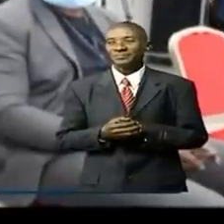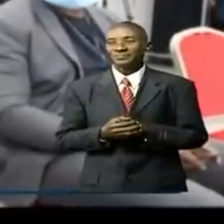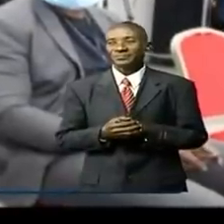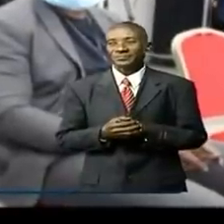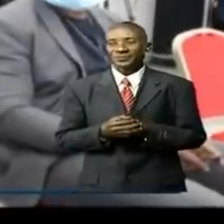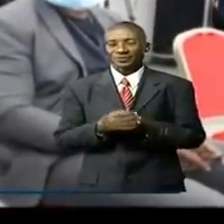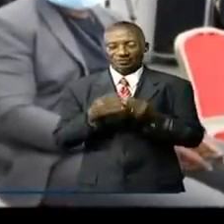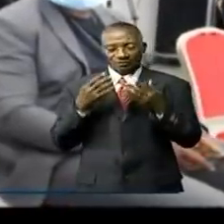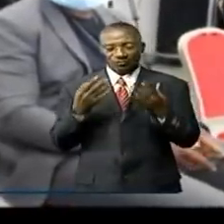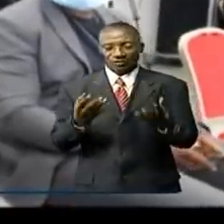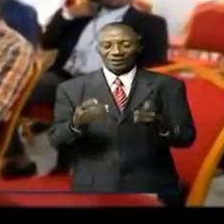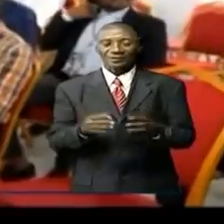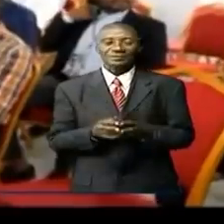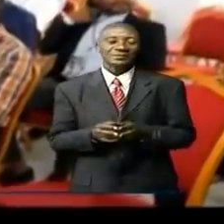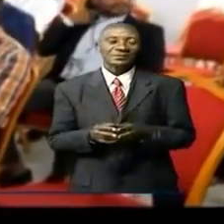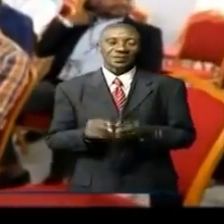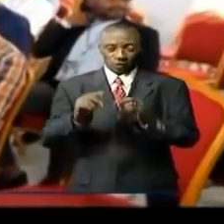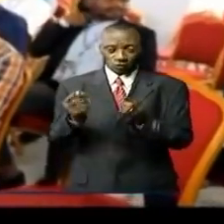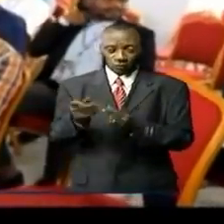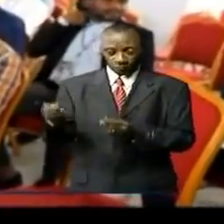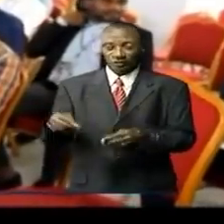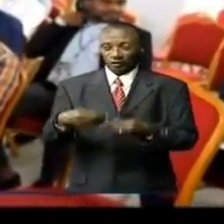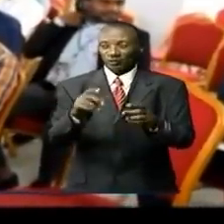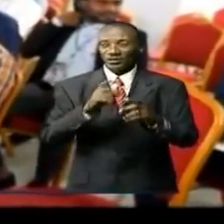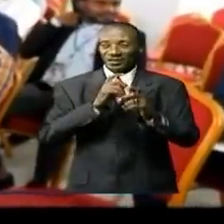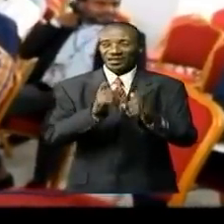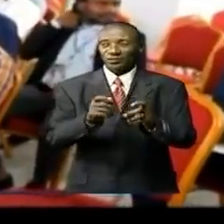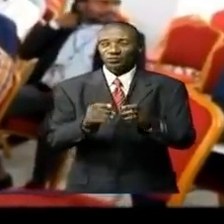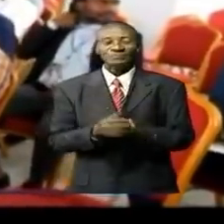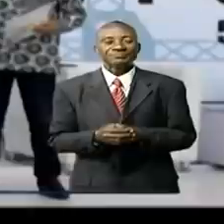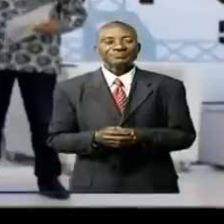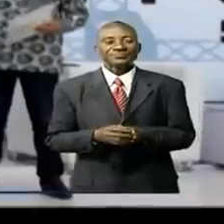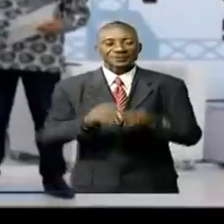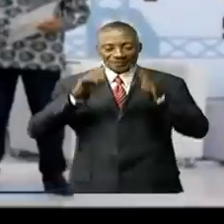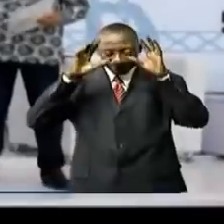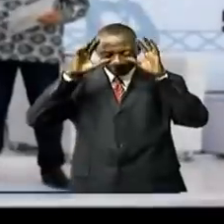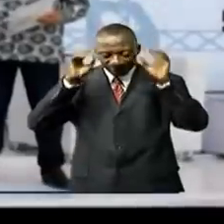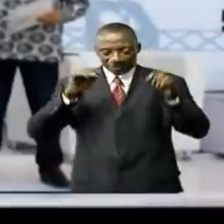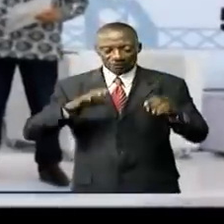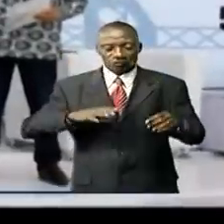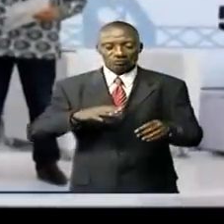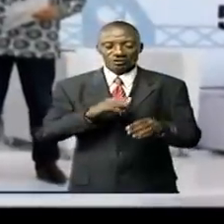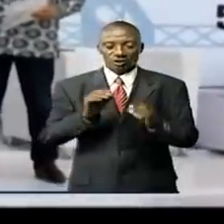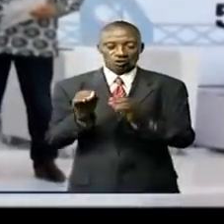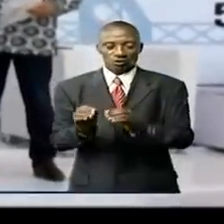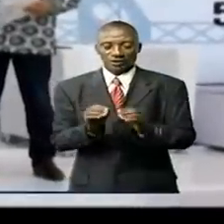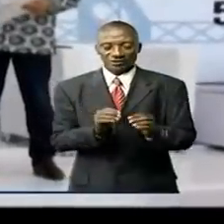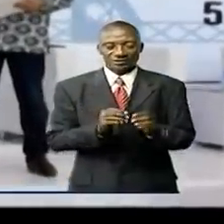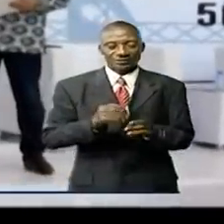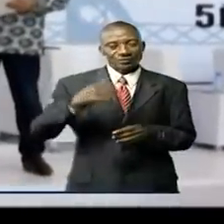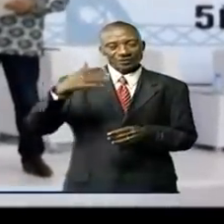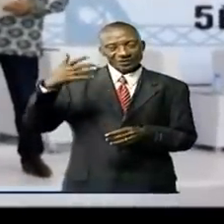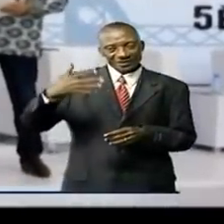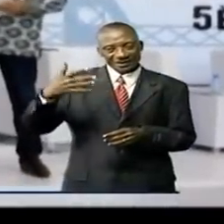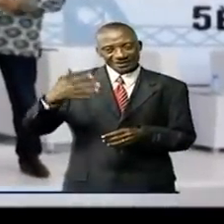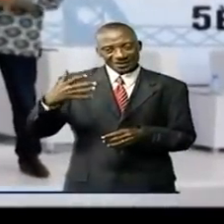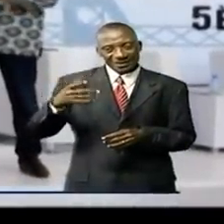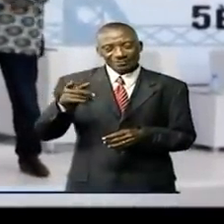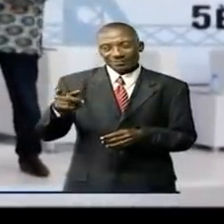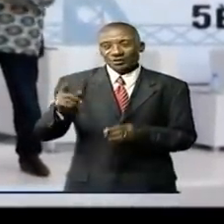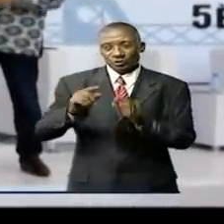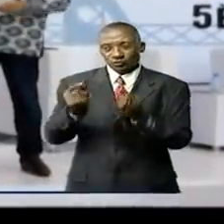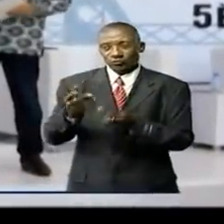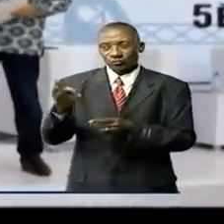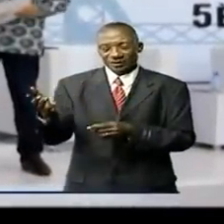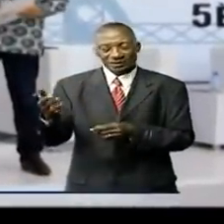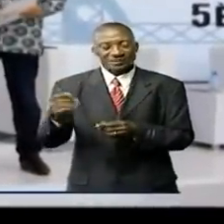et promotion immobilière Stratimo. Le président du comité organisateur de la 5e édition de l'Expo Béton, Jean Bamanissa, s'est